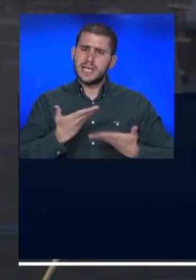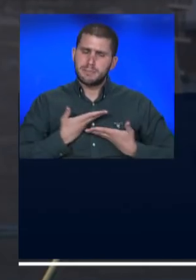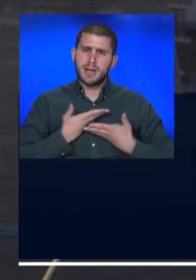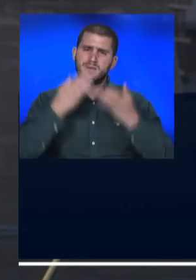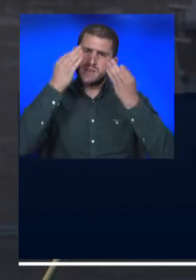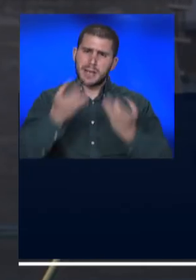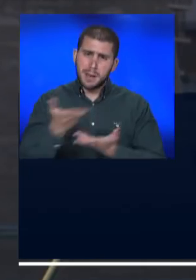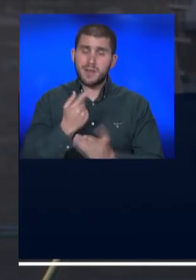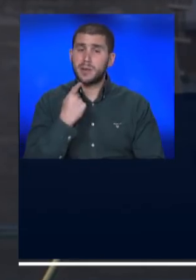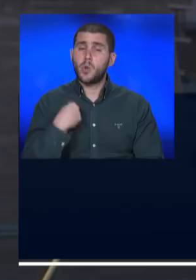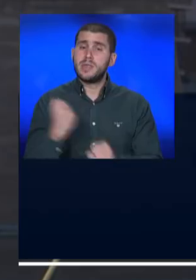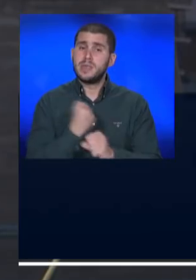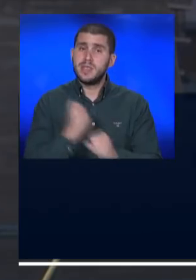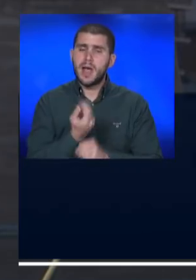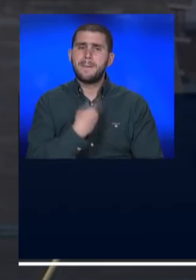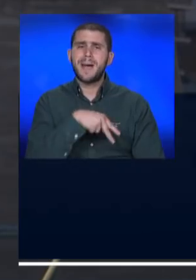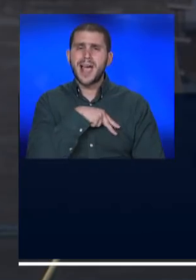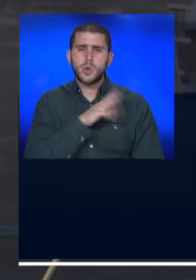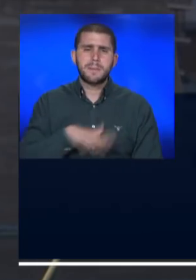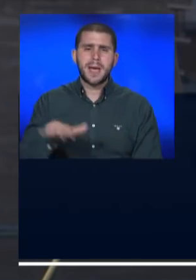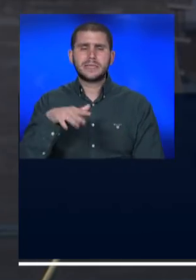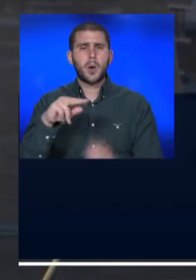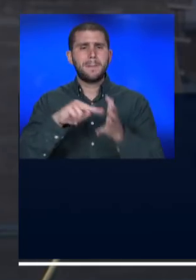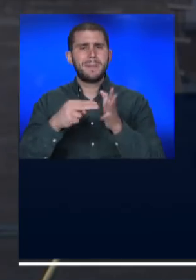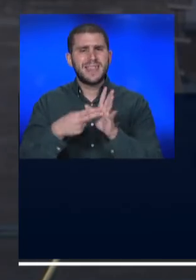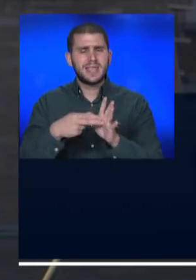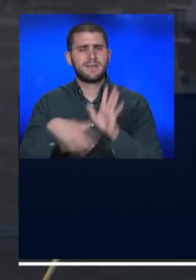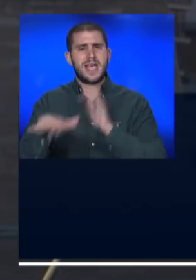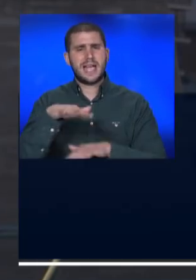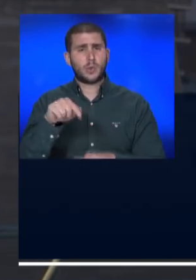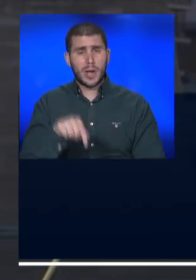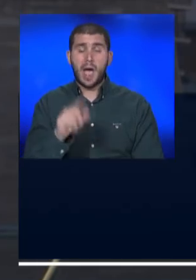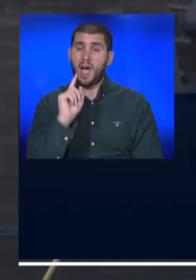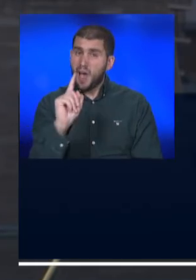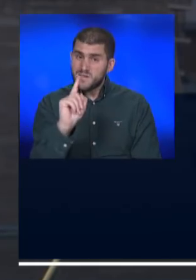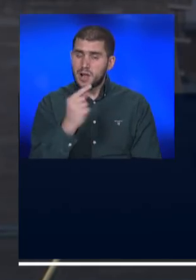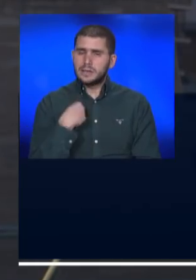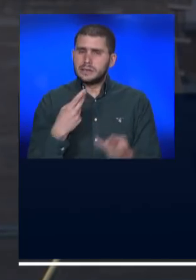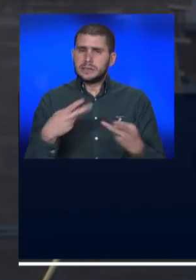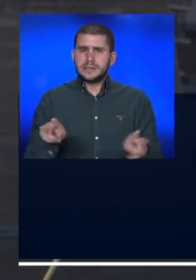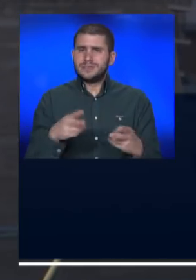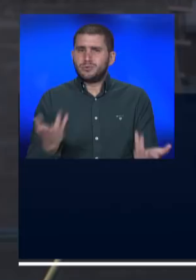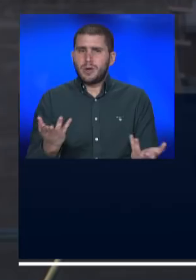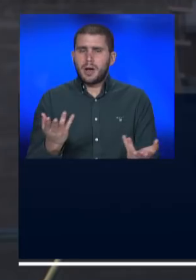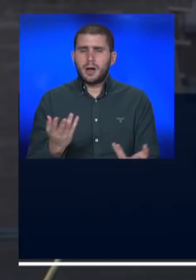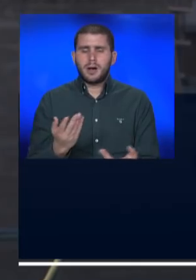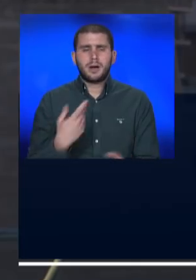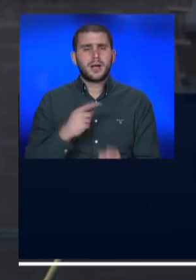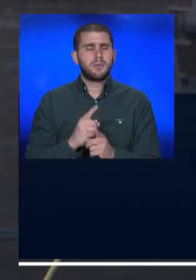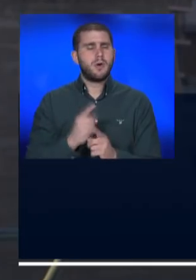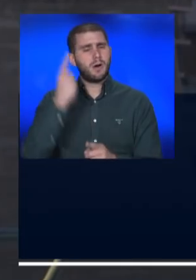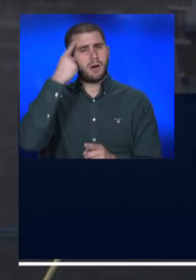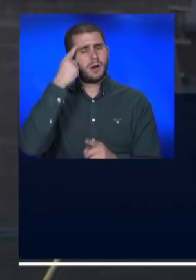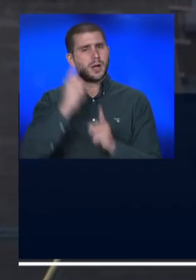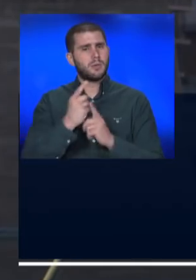בצורה אחראית באזור המדיני ובאזור האזורי, אבל אנחנו לא יכולים להרשות עצמנו לקבל תקיפות כאלה